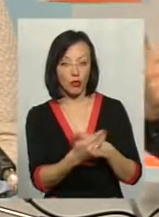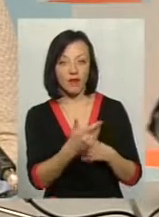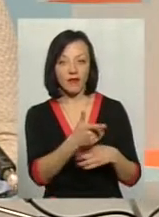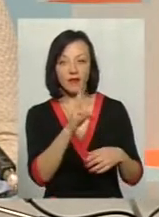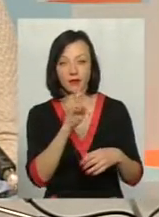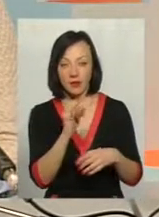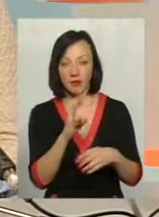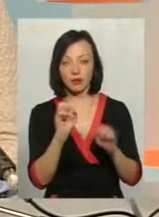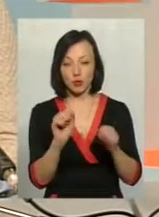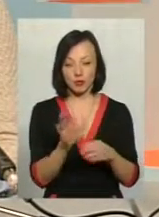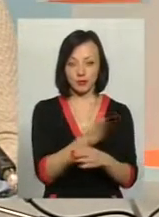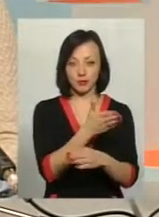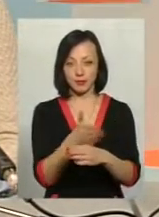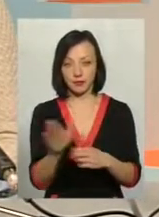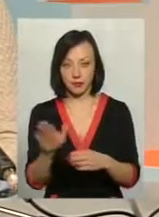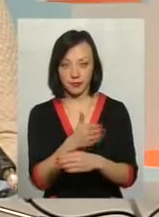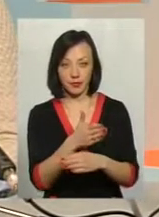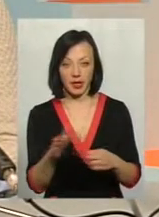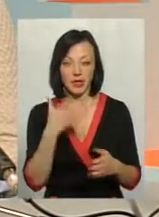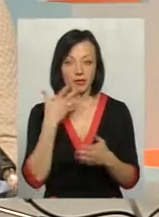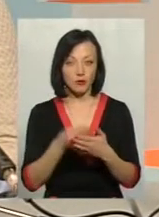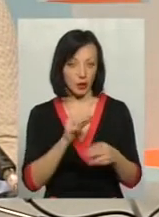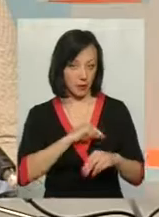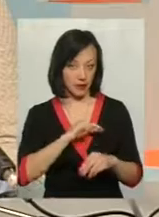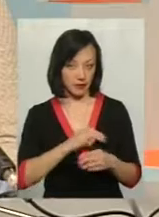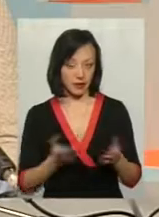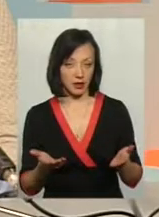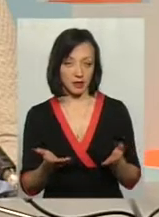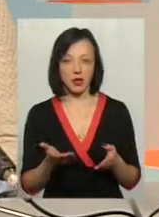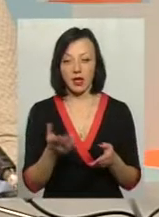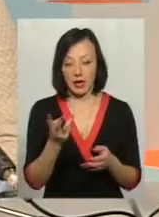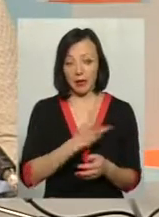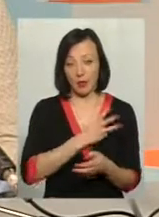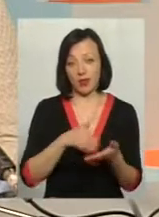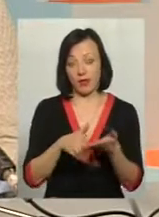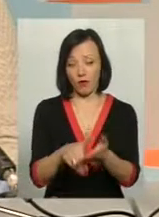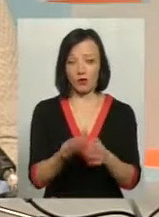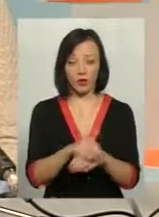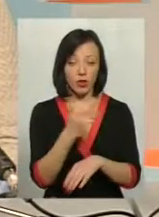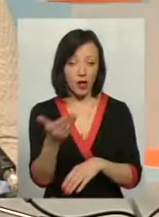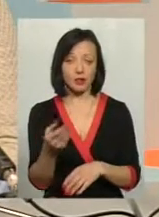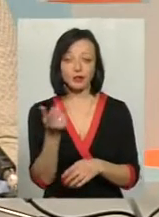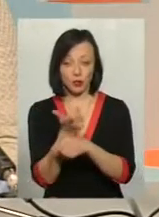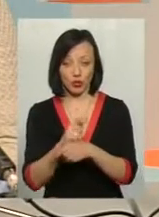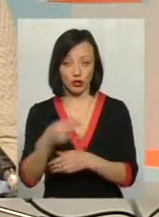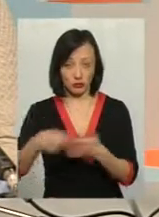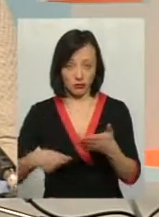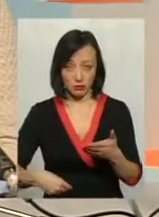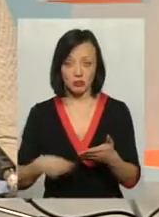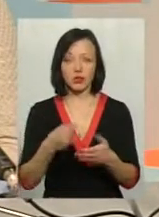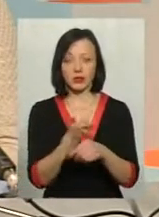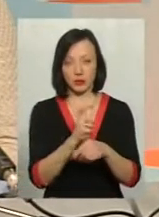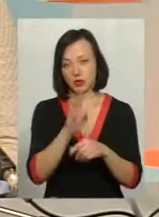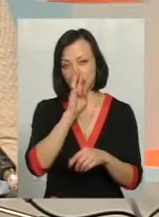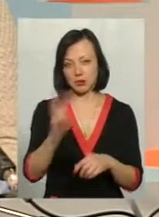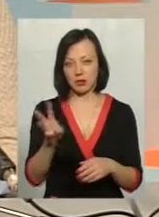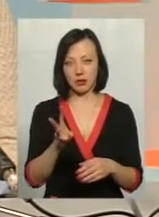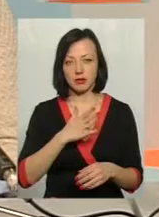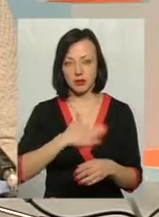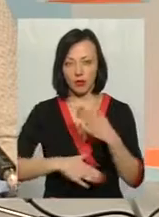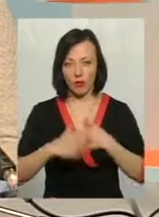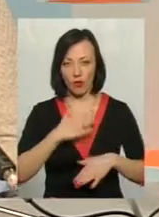він зможе диференціювати своїх працівників і мотивувати їх. Будь ласка, чим більше ви уклали угод, чим більше вами